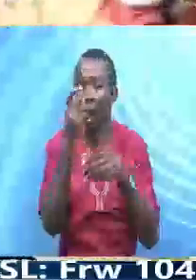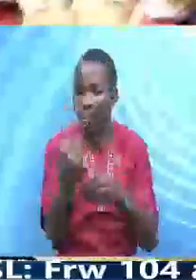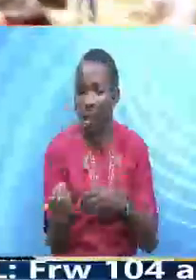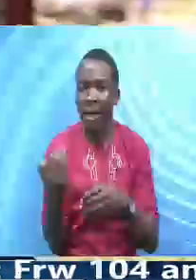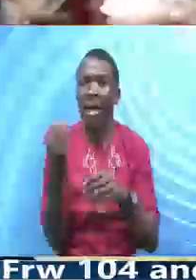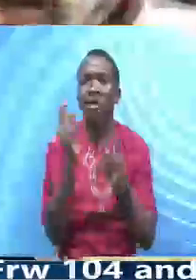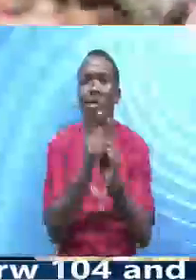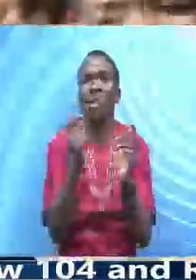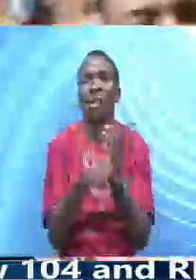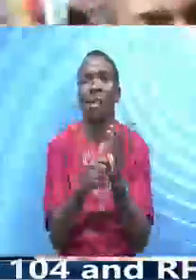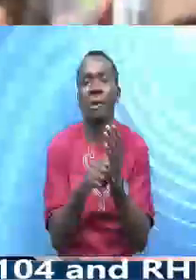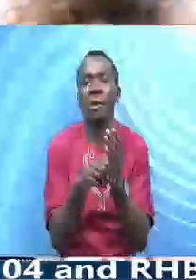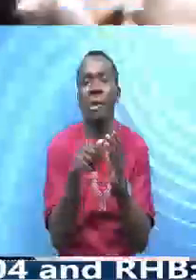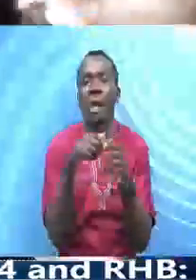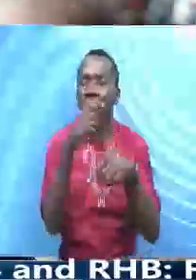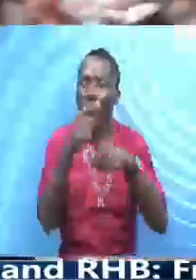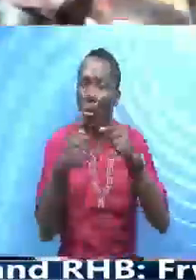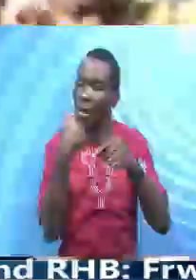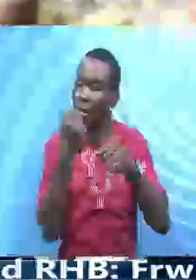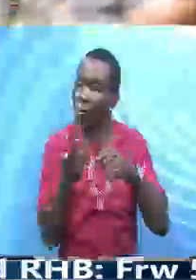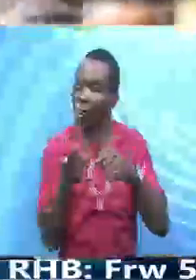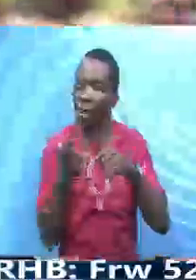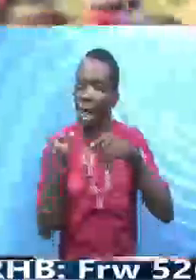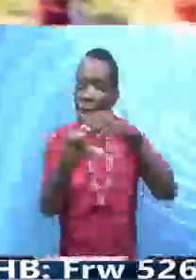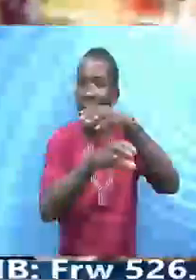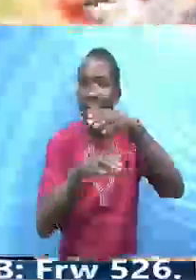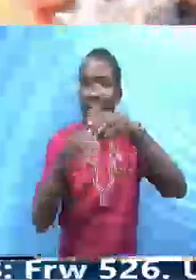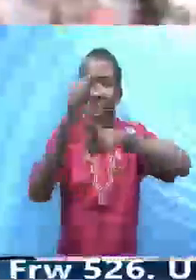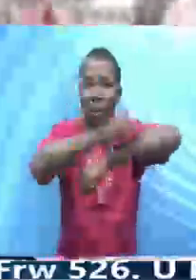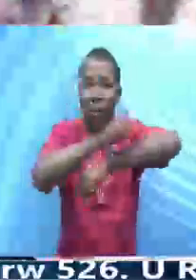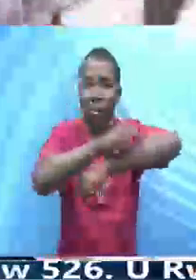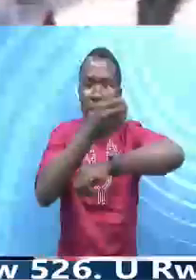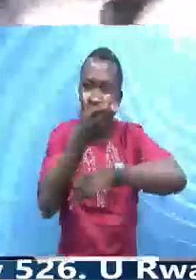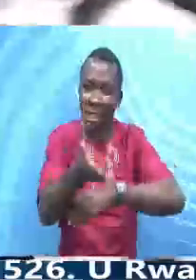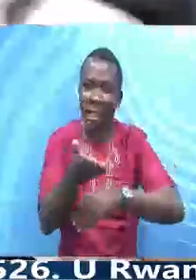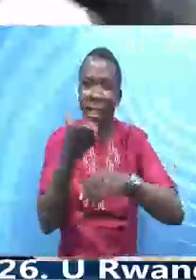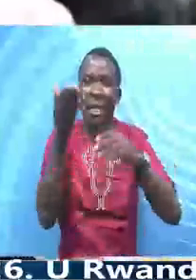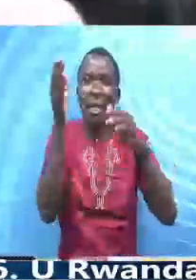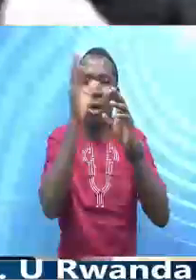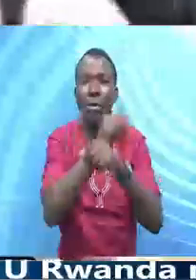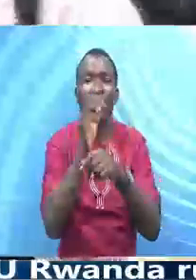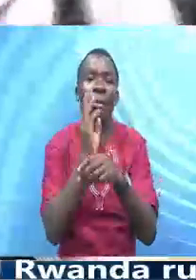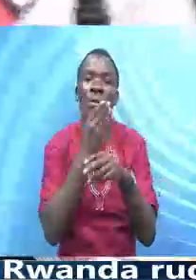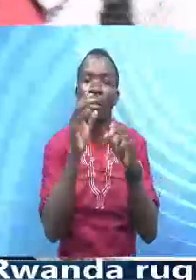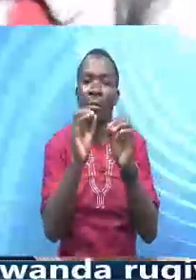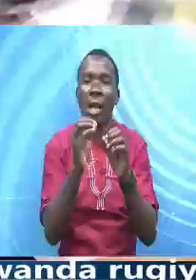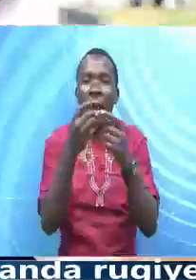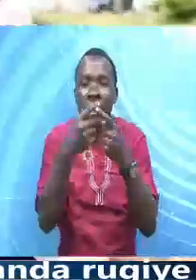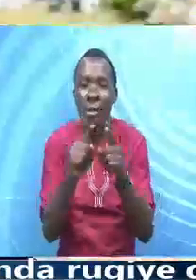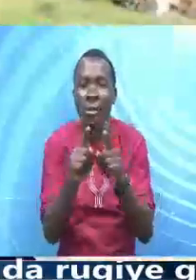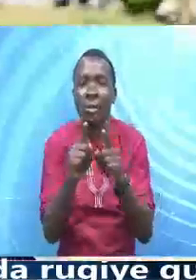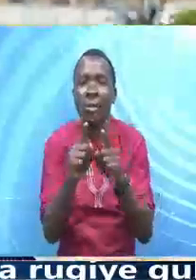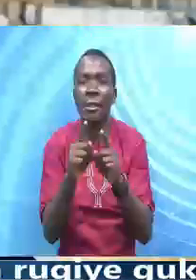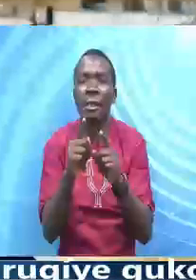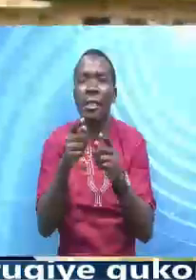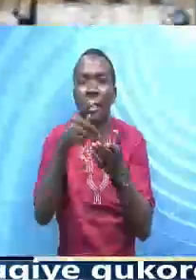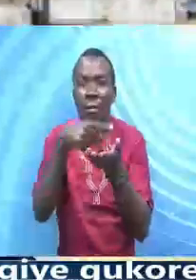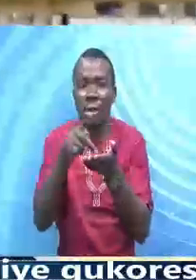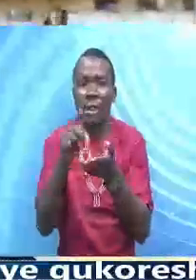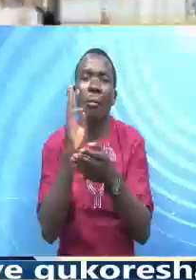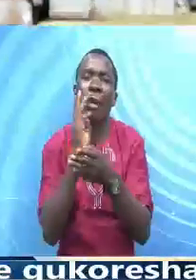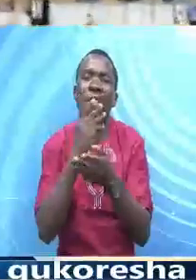ko ngagace iri shuri rihererimo rigakunda kubura amazi ngo ndetse n'ibiciro by'amazi byiyongereye cyane ibyo ahera asaba leta gukorera ubuvugizi